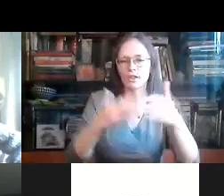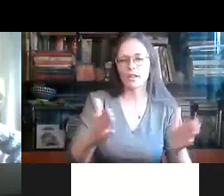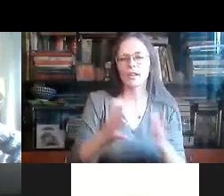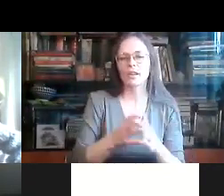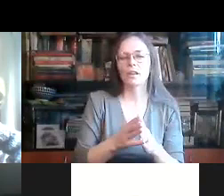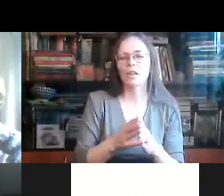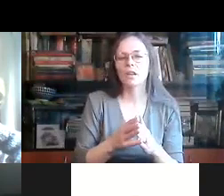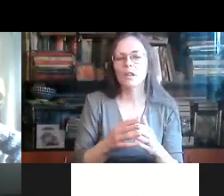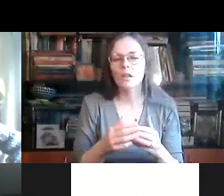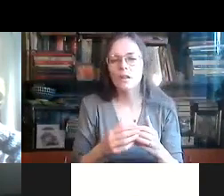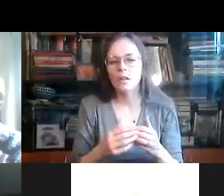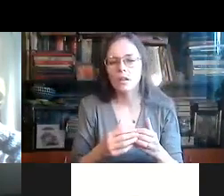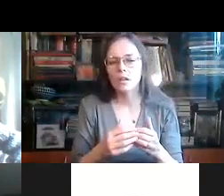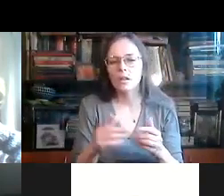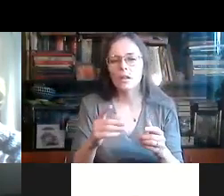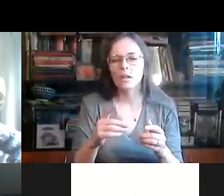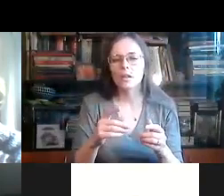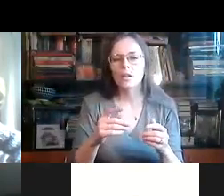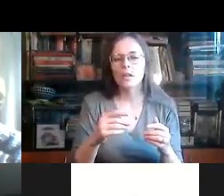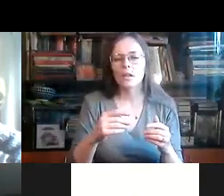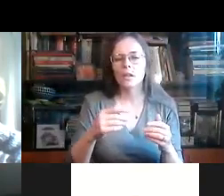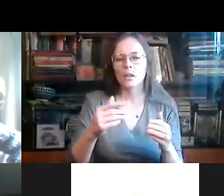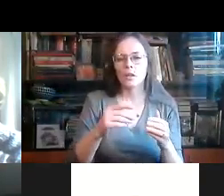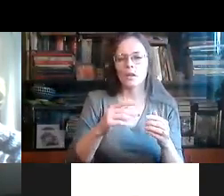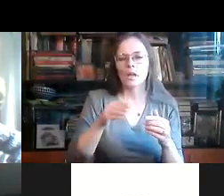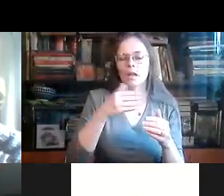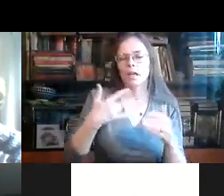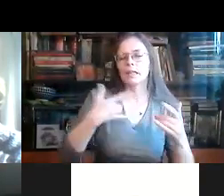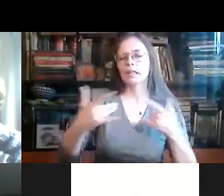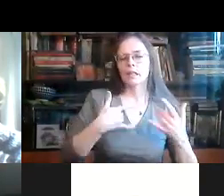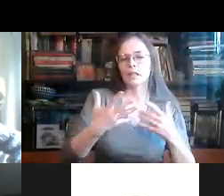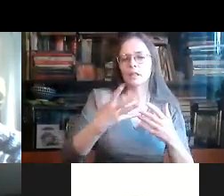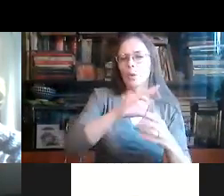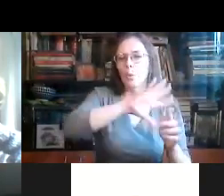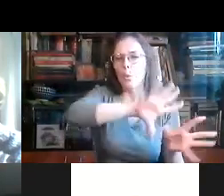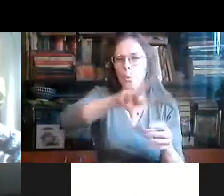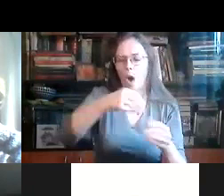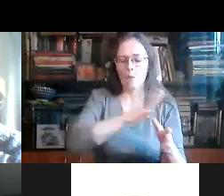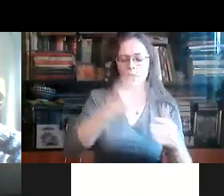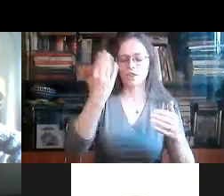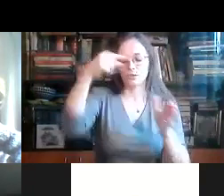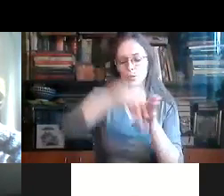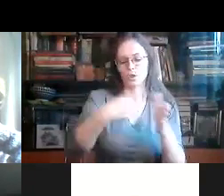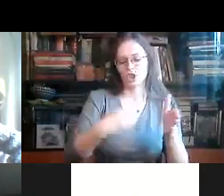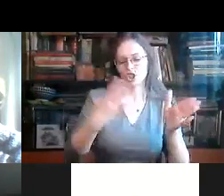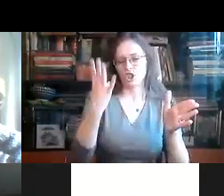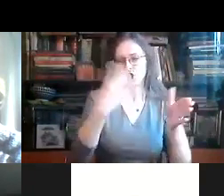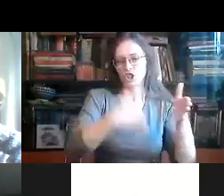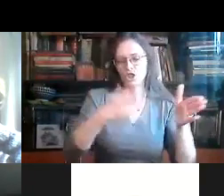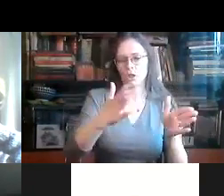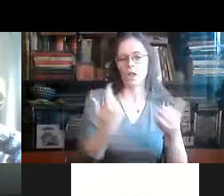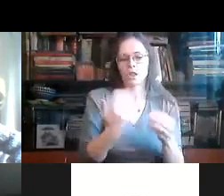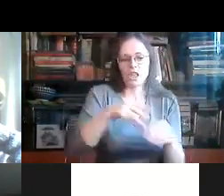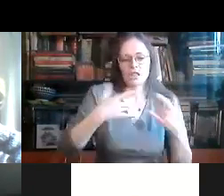театр зашел в эти 3 стены, и у нас осталось только вот это вот, как бы, экран, через который мы можем друг